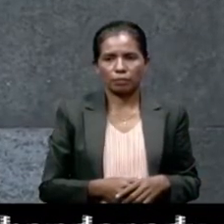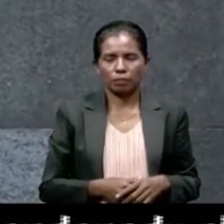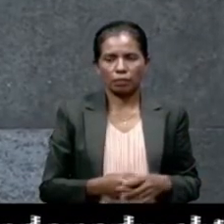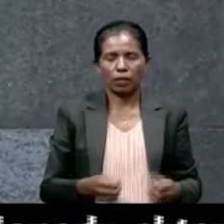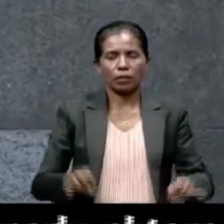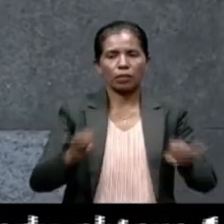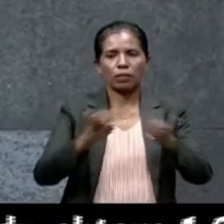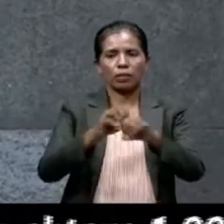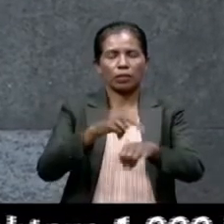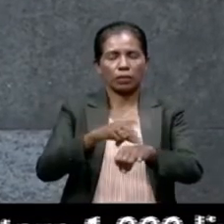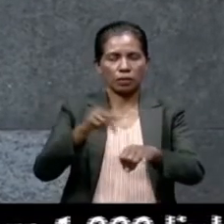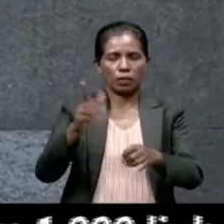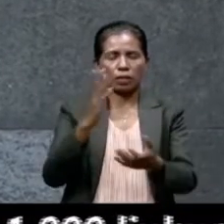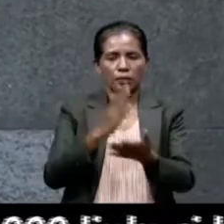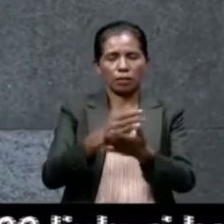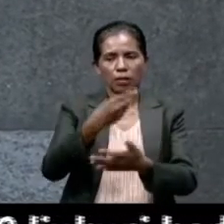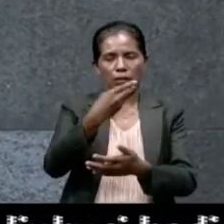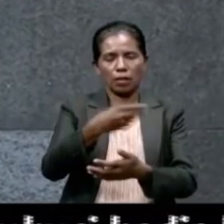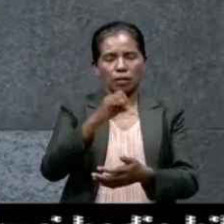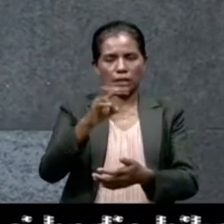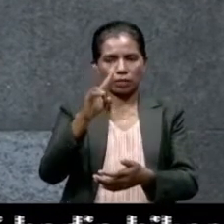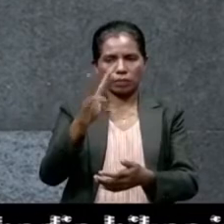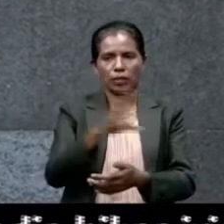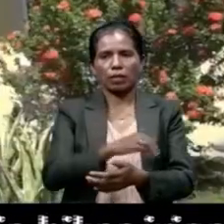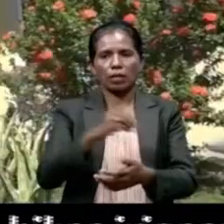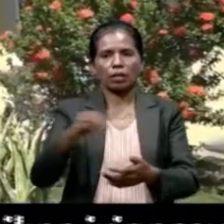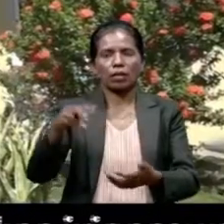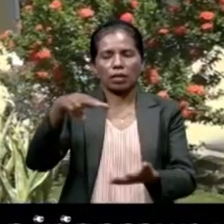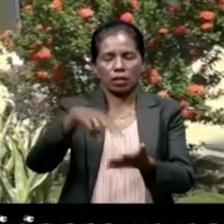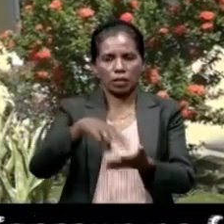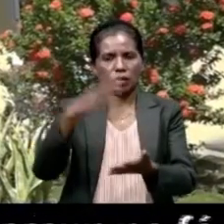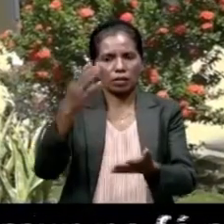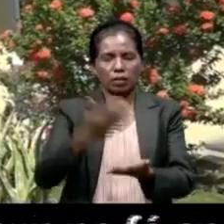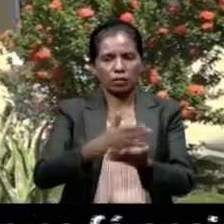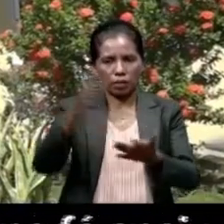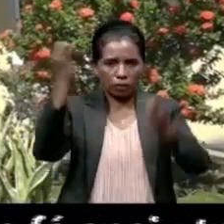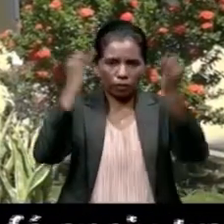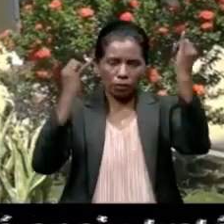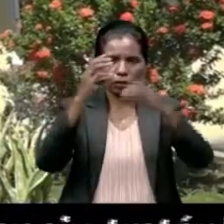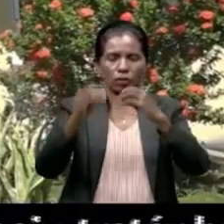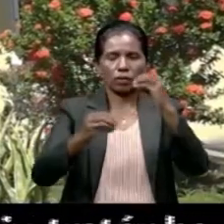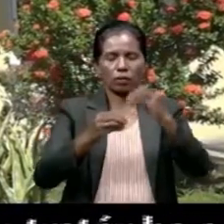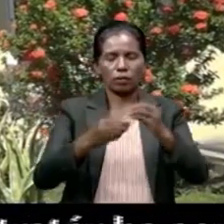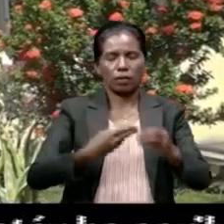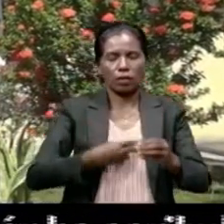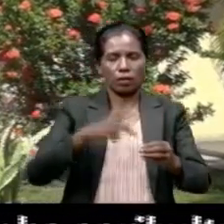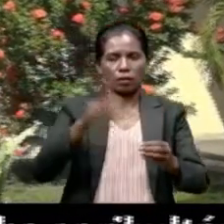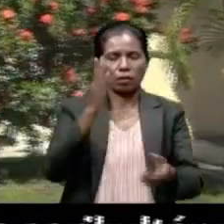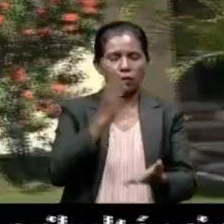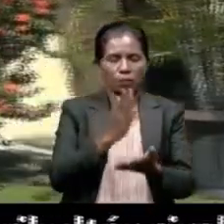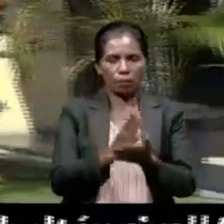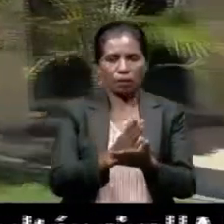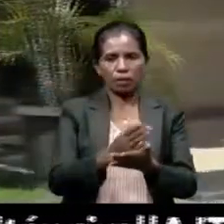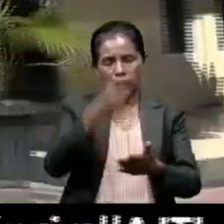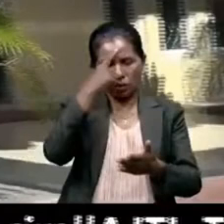Instituto Nacional Combate HIV SIDA nebe durante ne estabelece onde fa informação kono baha halok atu prevene an